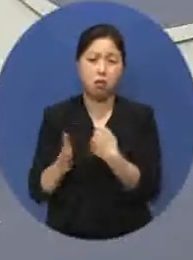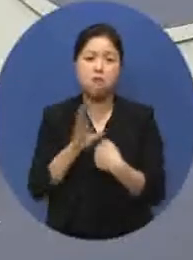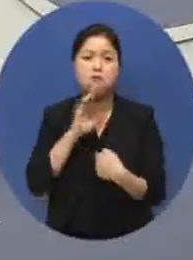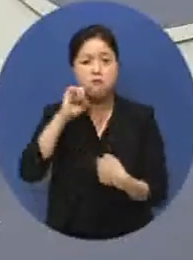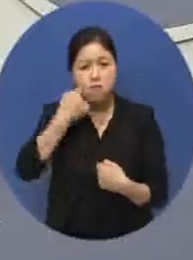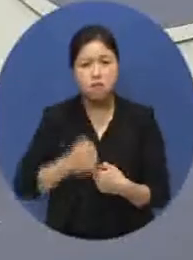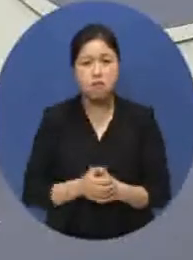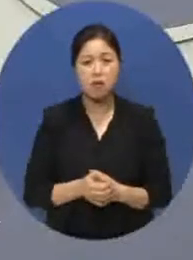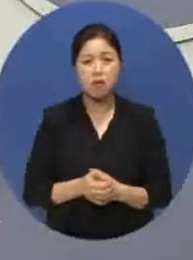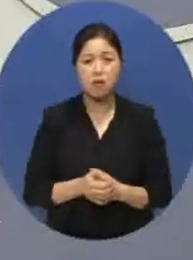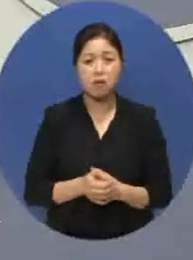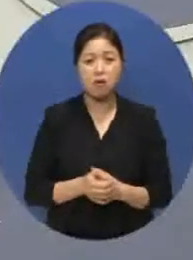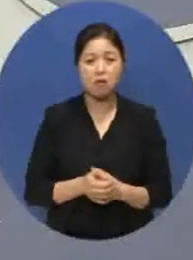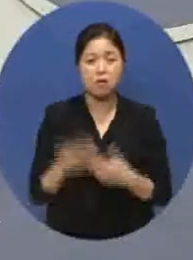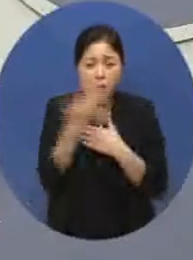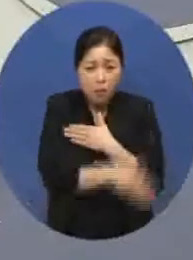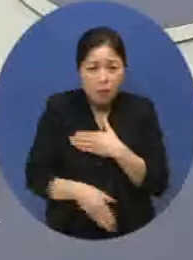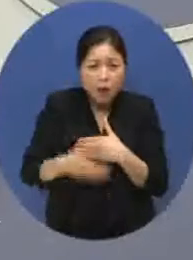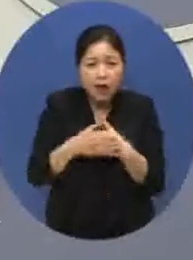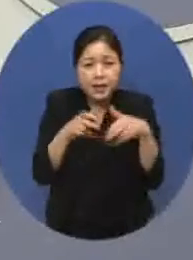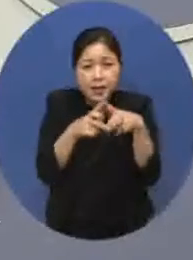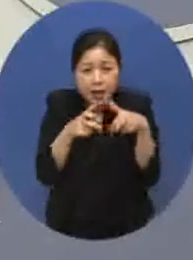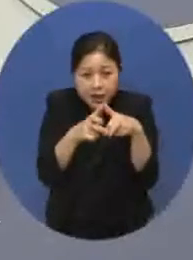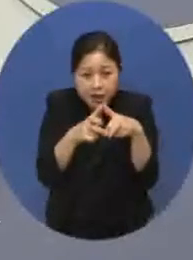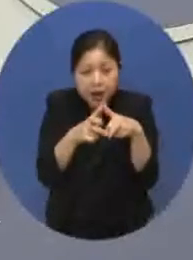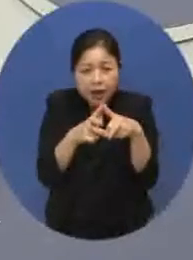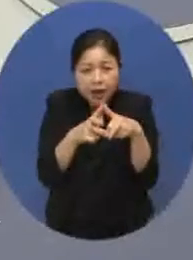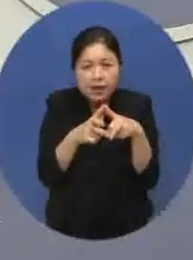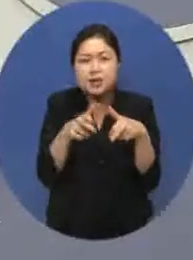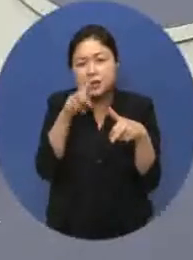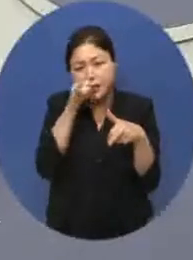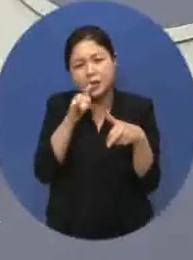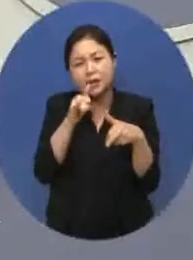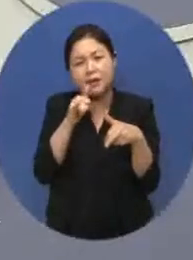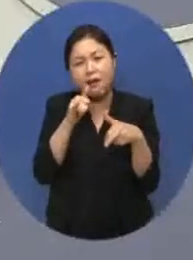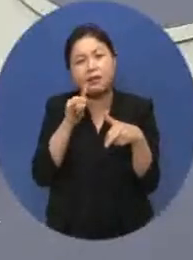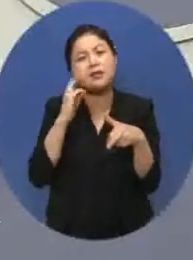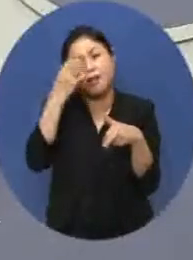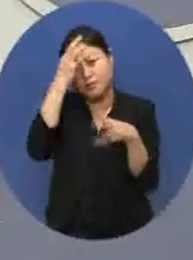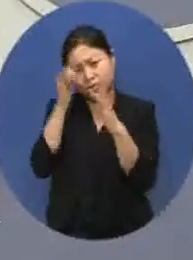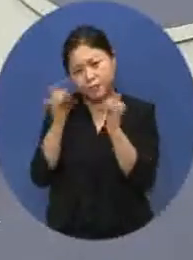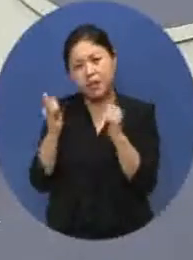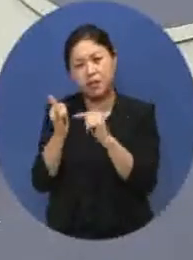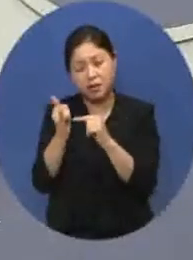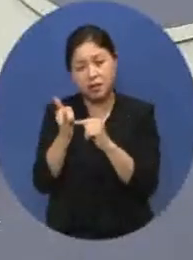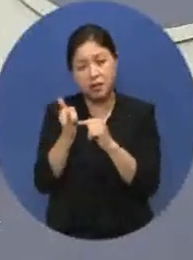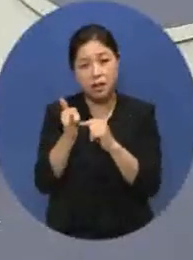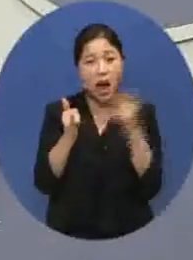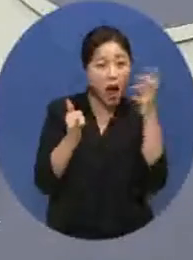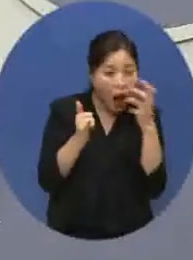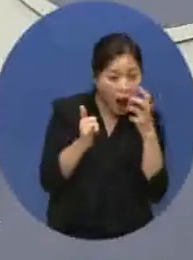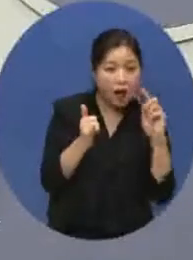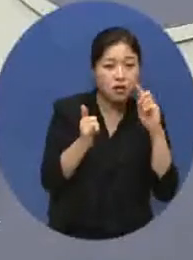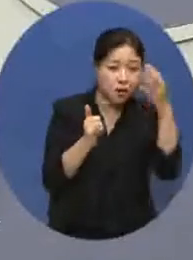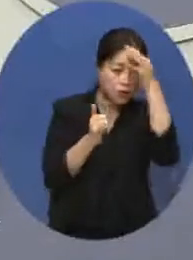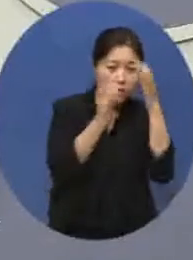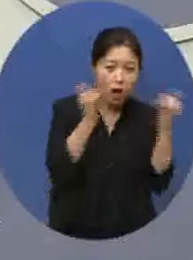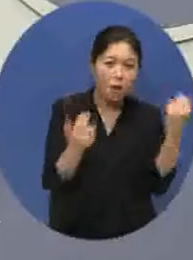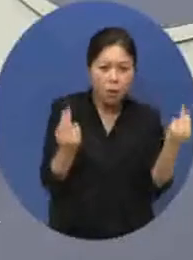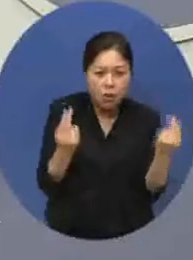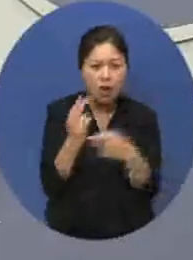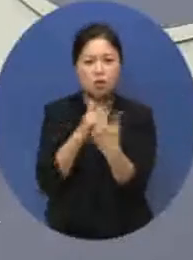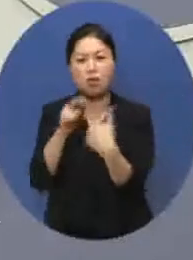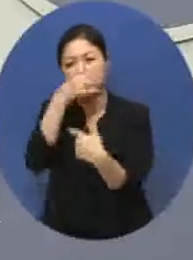뭐 일반 예술인들에 비해서 몇 배 더 어렵겠죠. 그래서 뭐 여러 가지